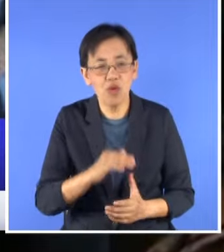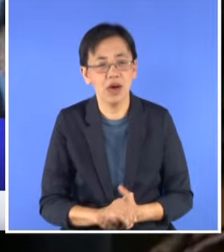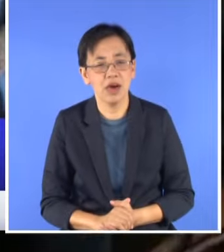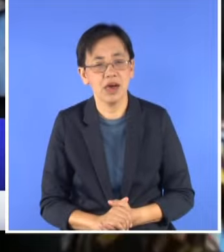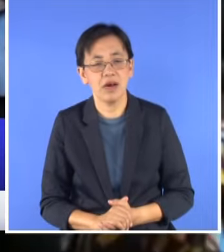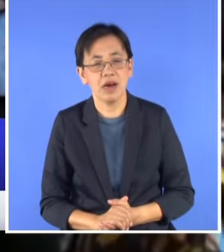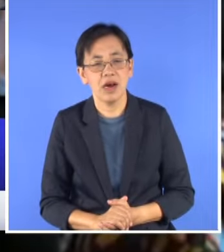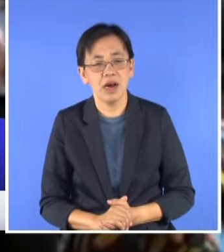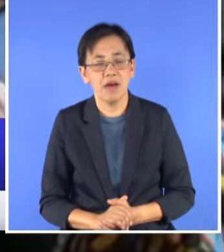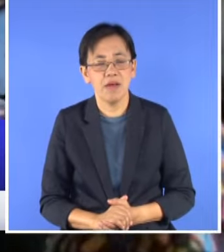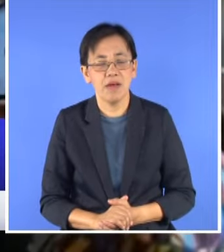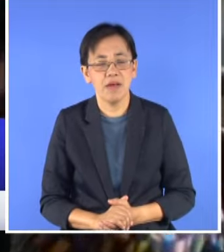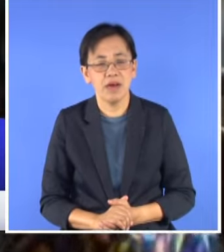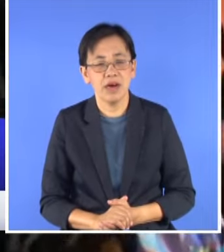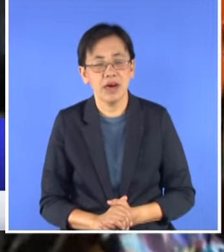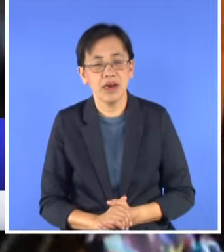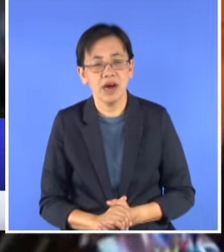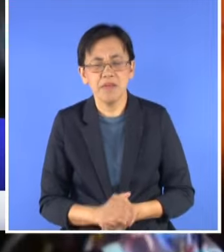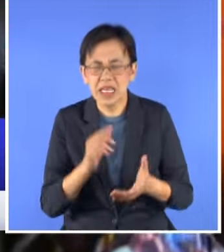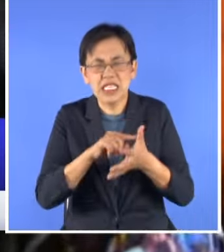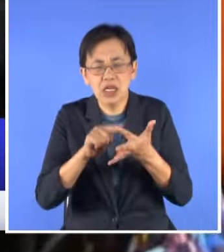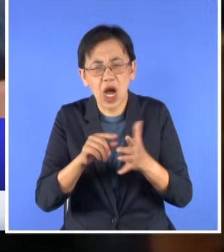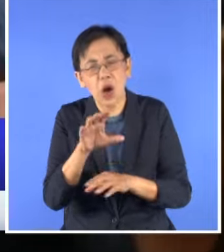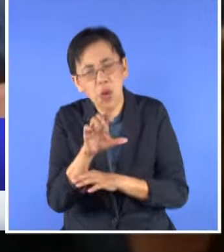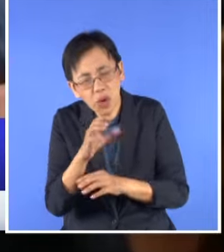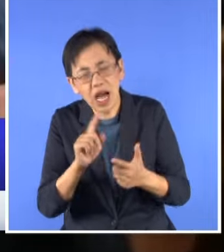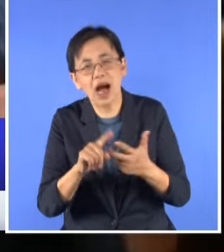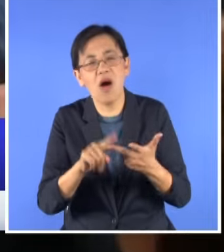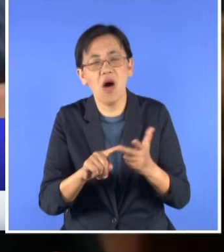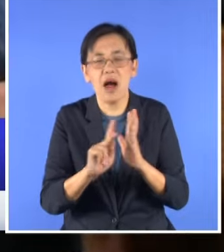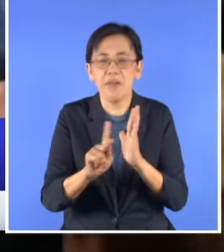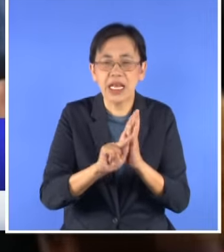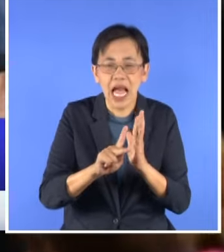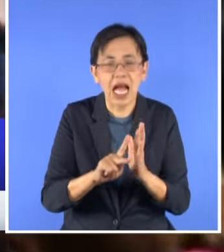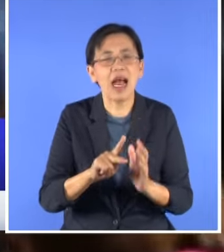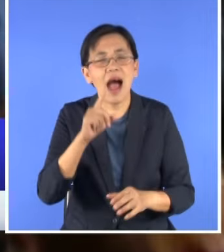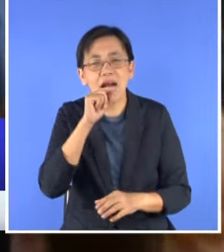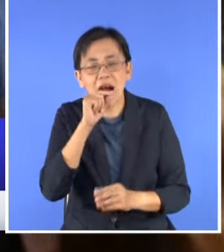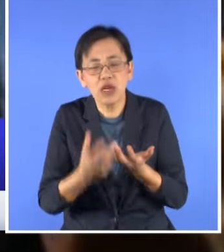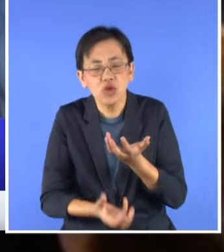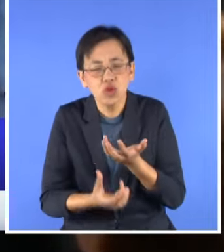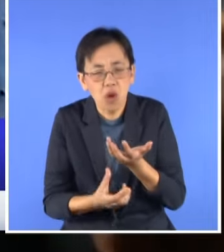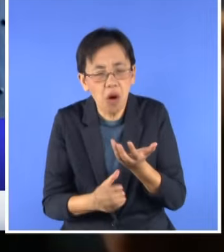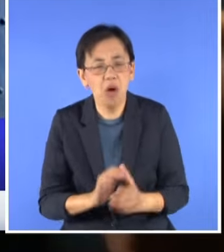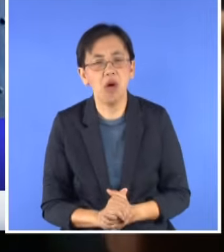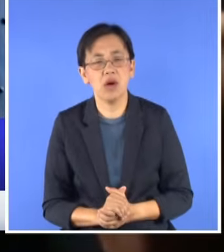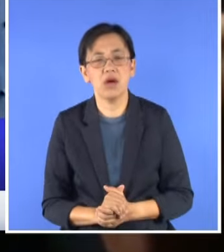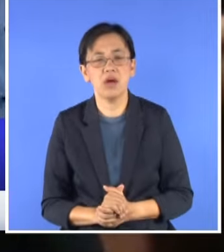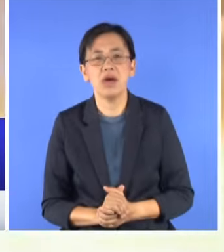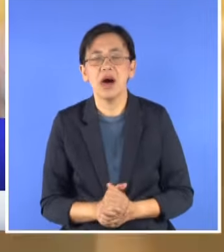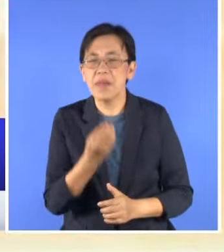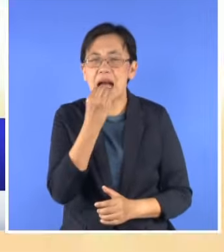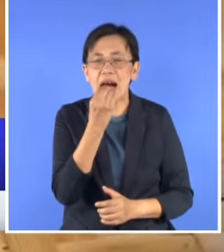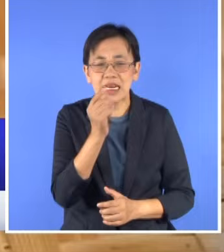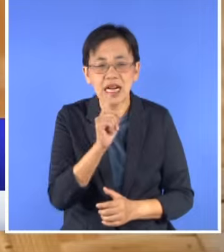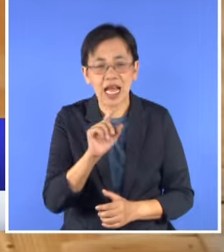กล่ำแซงว่ากุ้งแม่น้ำแกงรันจวนซุปไก่เสน่ห์แห่งท้องทะเลอันดามันและเมนูสวน